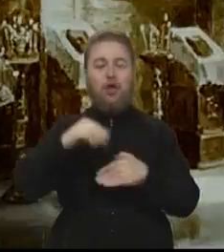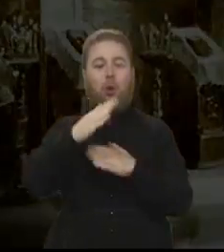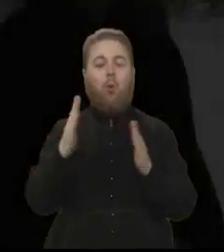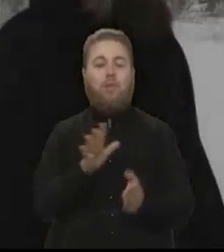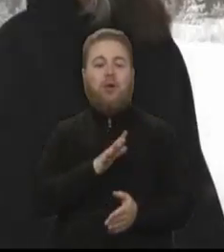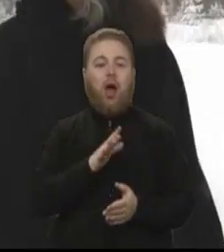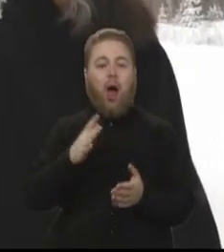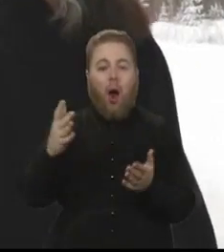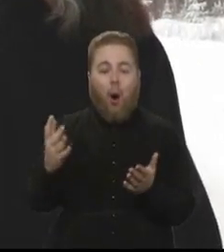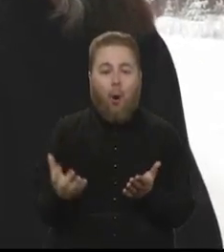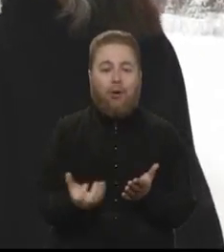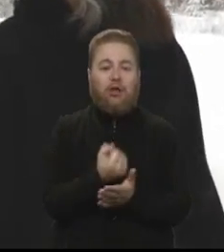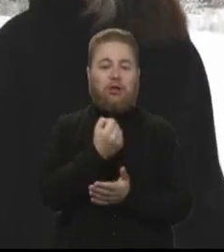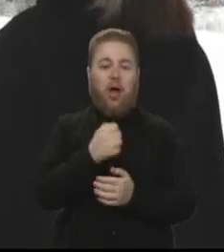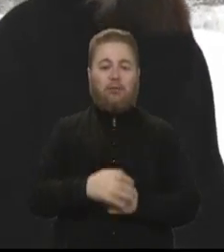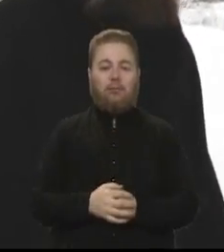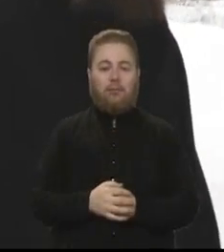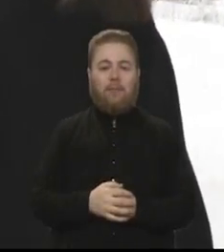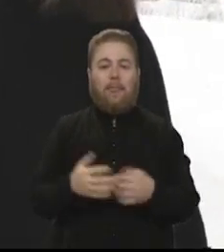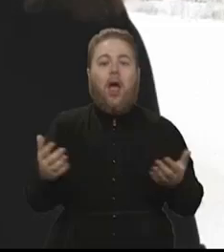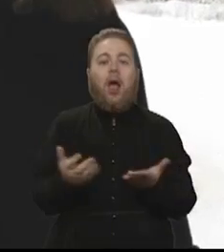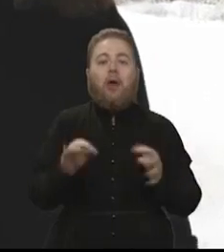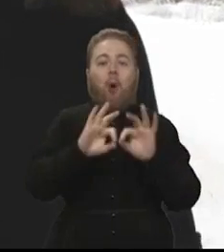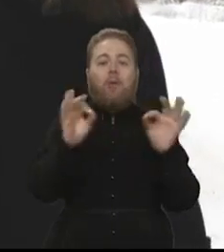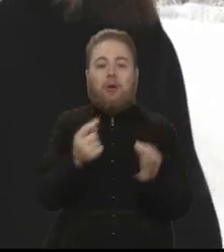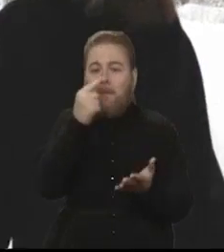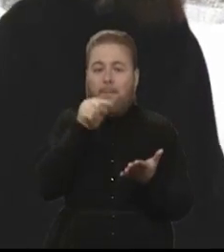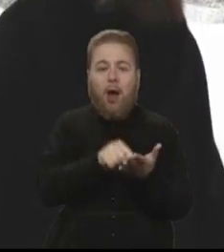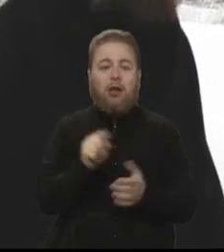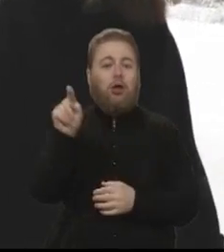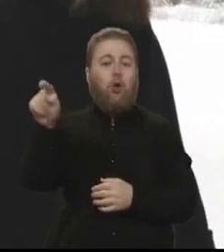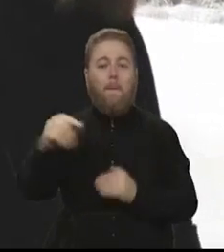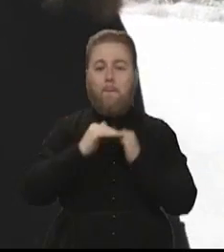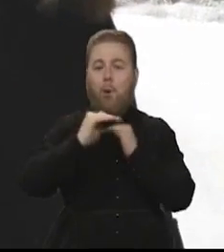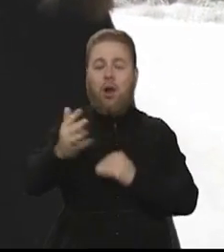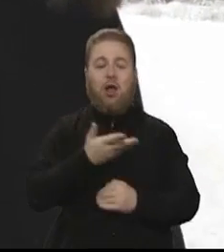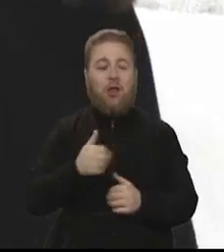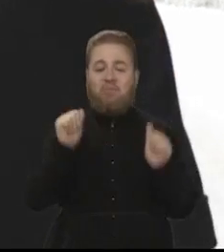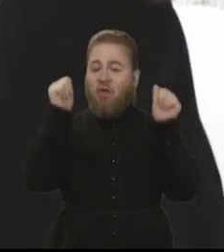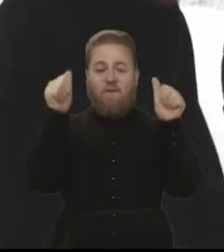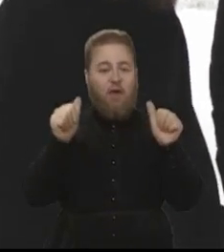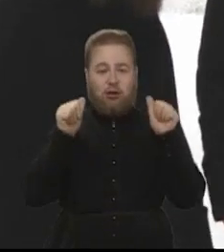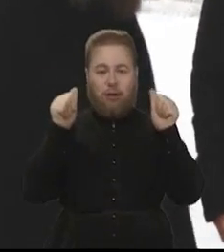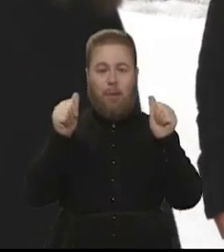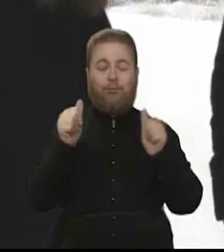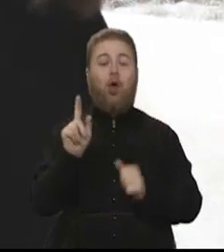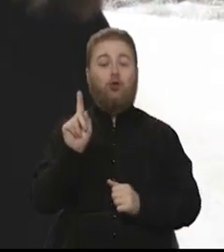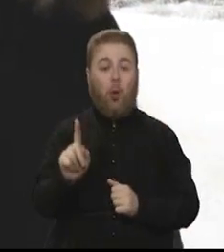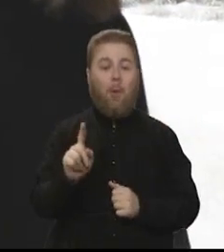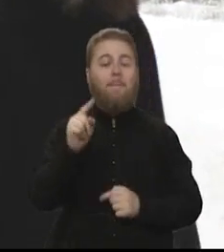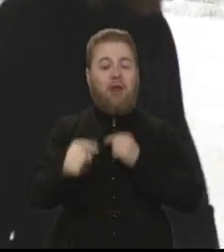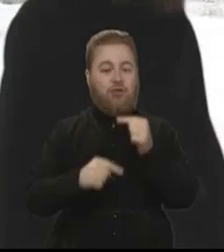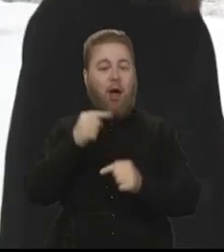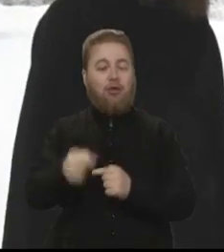обретена. Каким образом она попала на то поле, нам неведомо. Ну а по преданию она